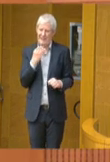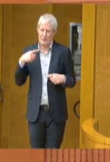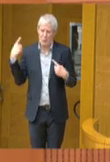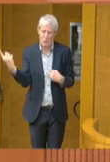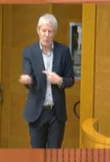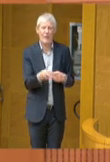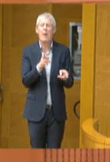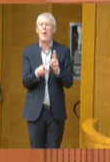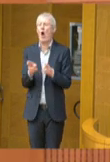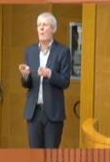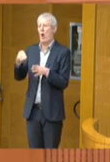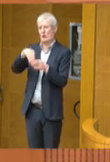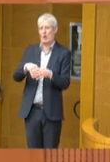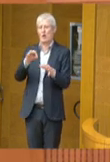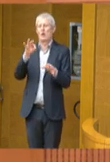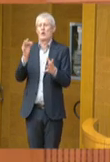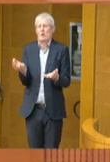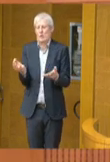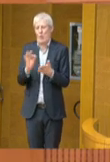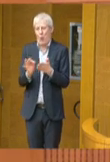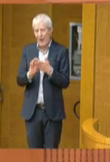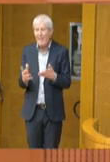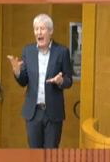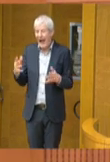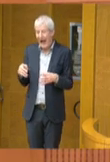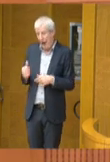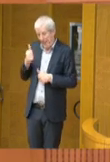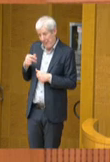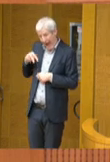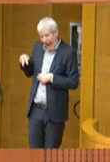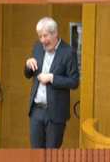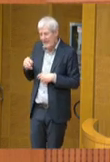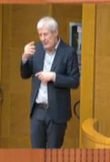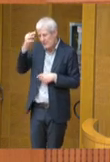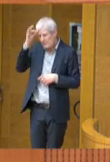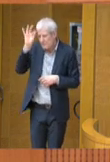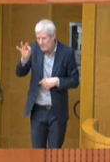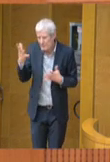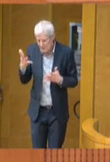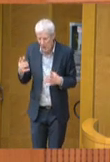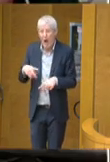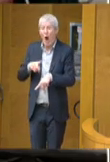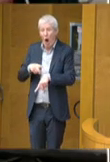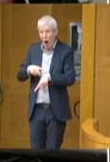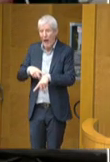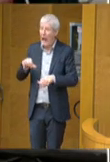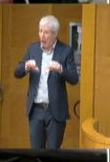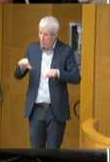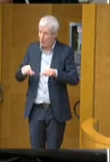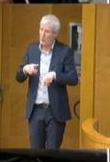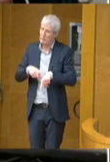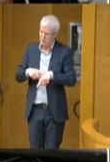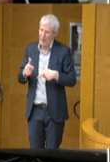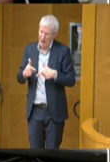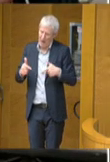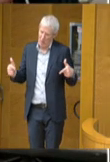tutta la popolazione scolastica. Qual è la ratio di questi primi anni? È quello di incrementare le ore laboratoriali in maniera